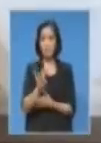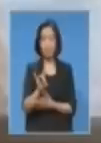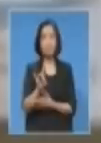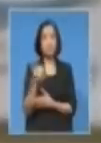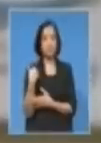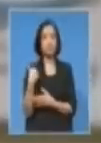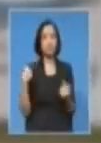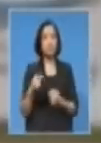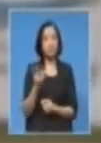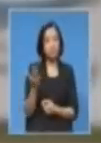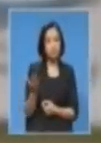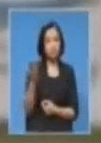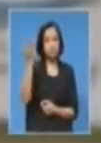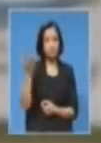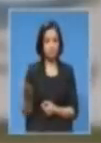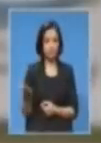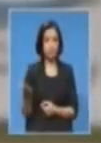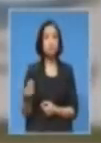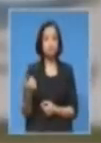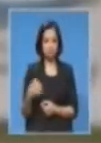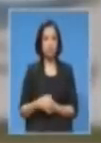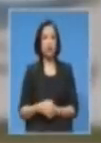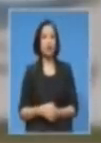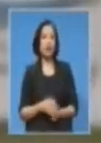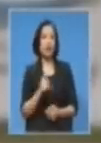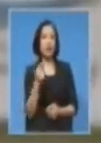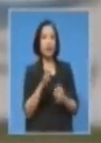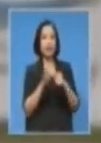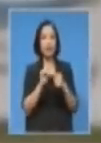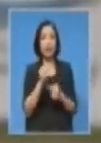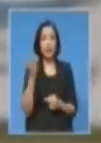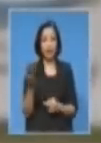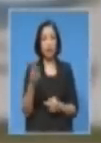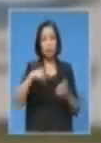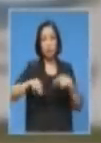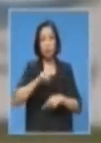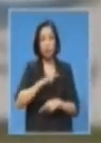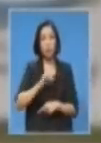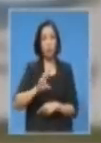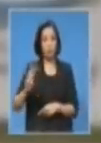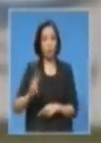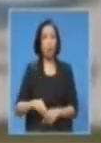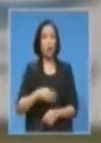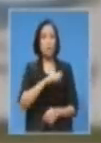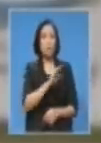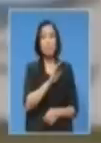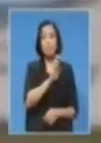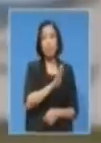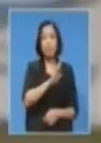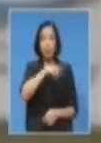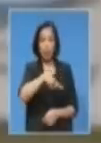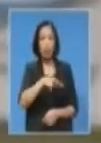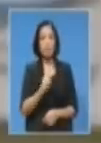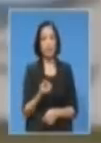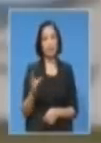ของการท่าอากาศยานแห่งประเทศไทยนั้นดูแล6แห่งแล้วก็ในส่วนของกรมการบินพลเรือนดูแล28แห่งเป็นของ